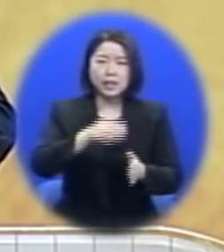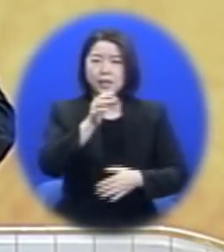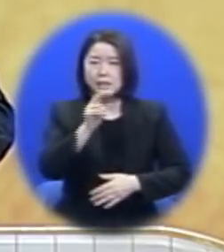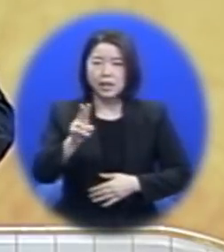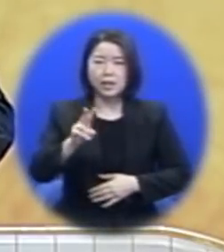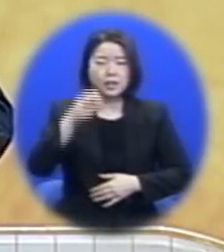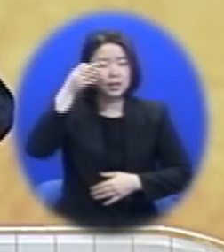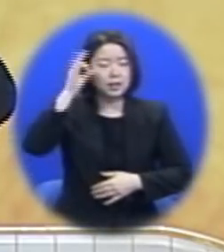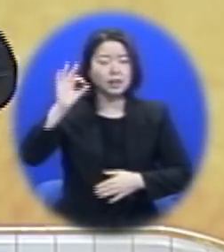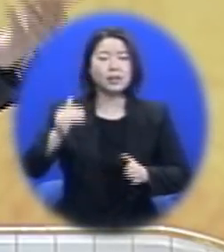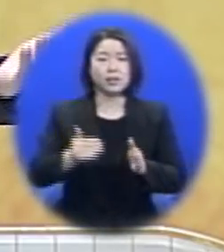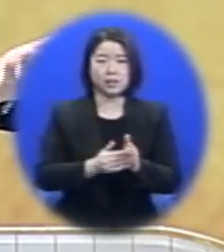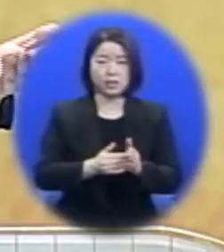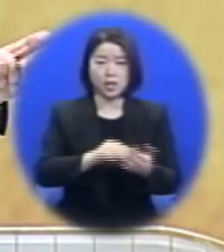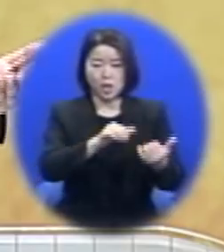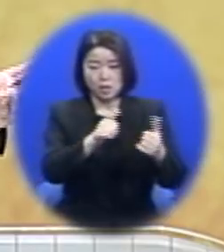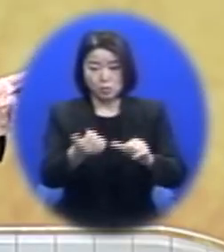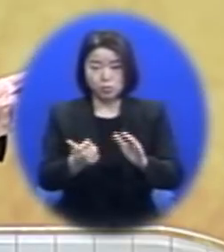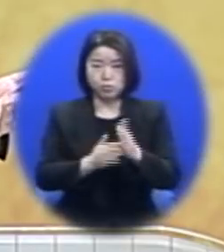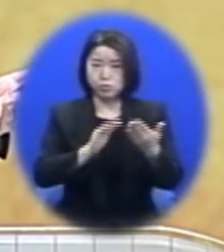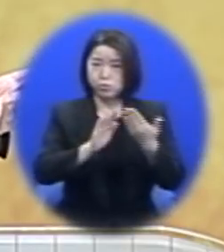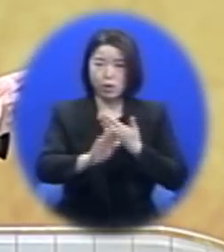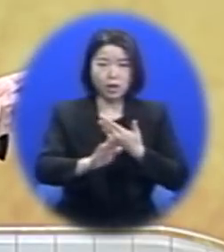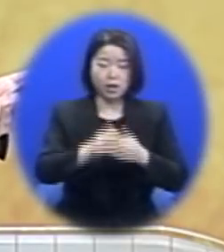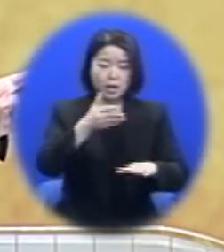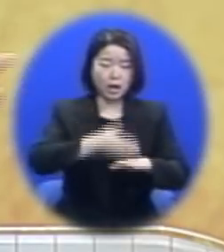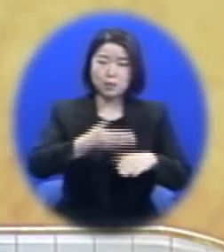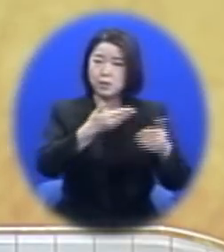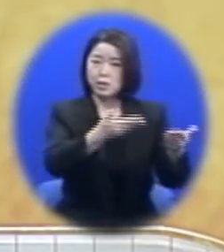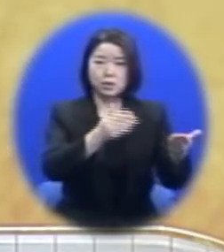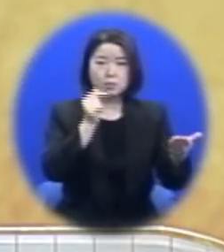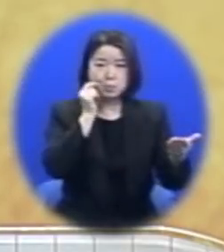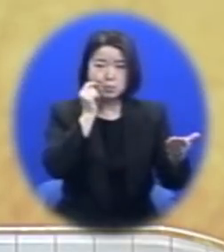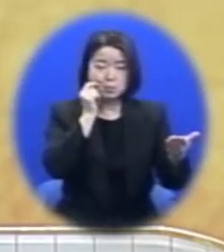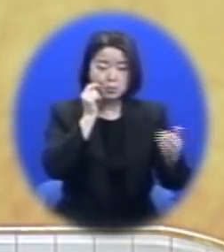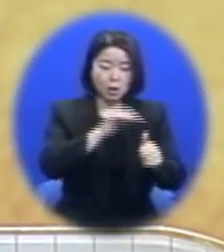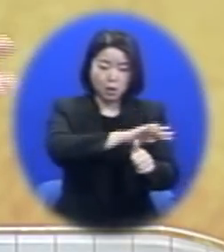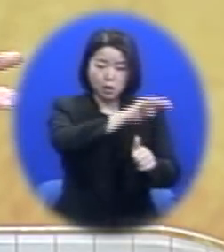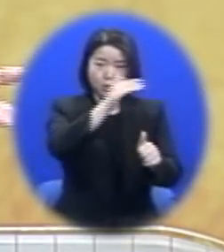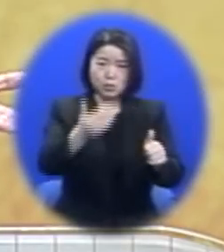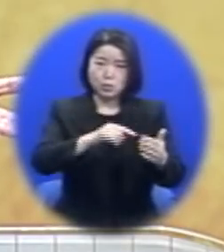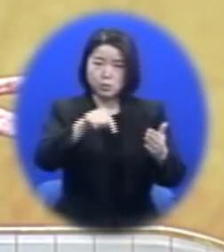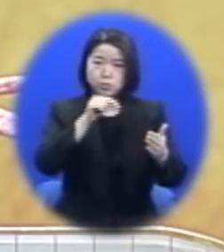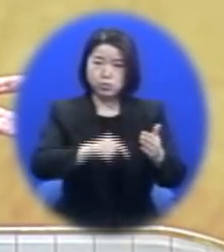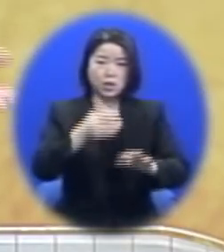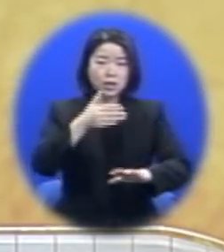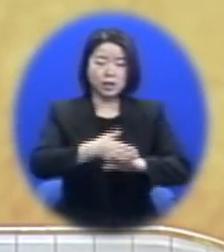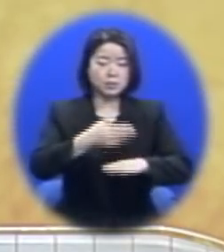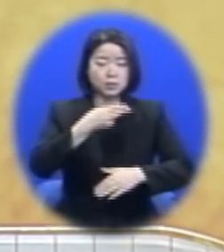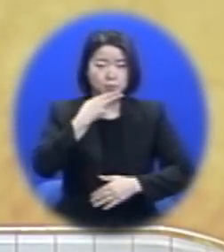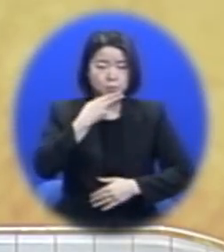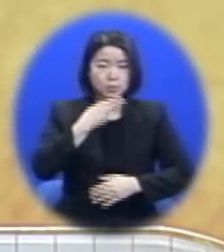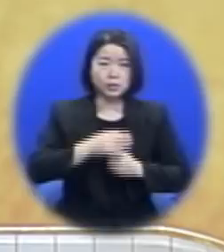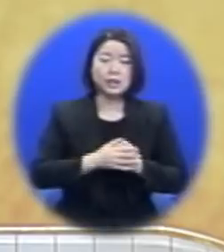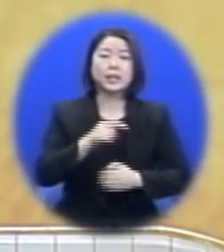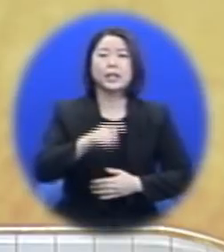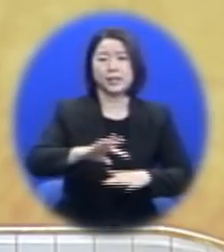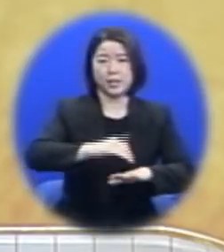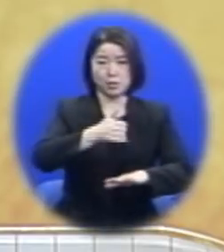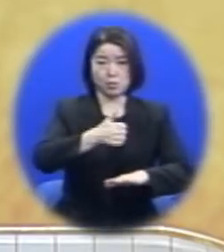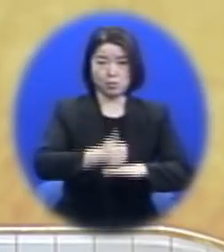깨달아져요. 죽고 나면 더 이상 감사가 없습니다. 무덤 속에서는 더 이상 감사가 없습니다. 그게